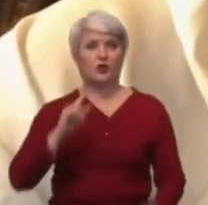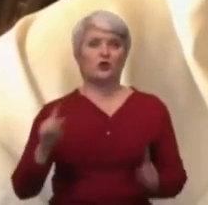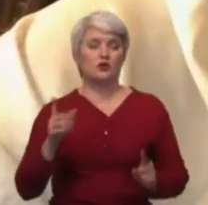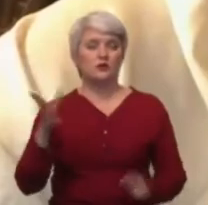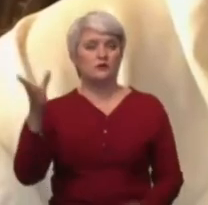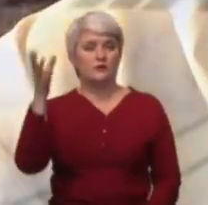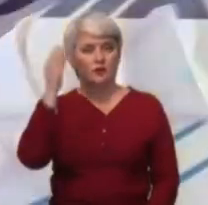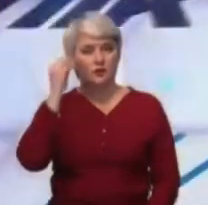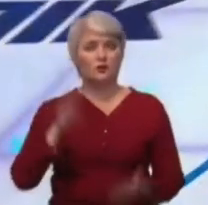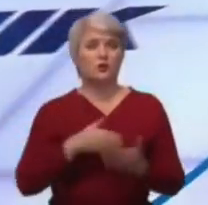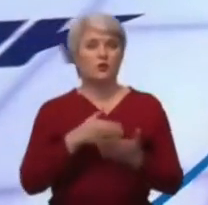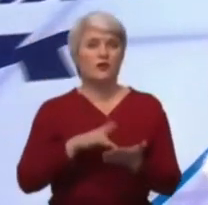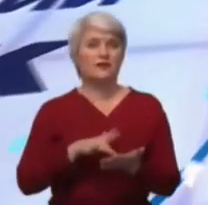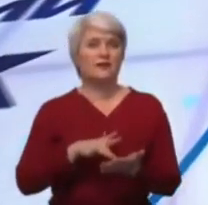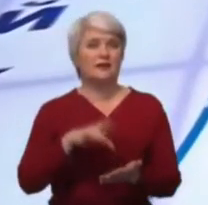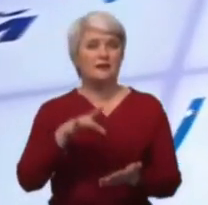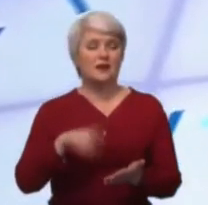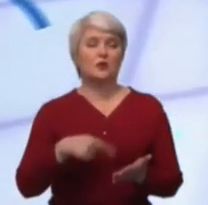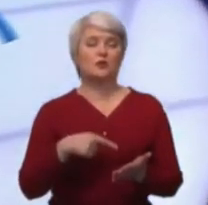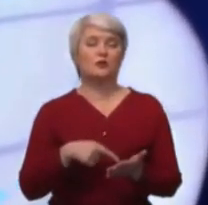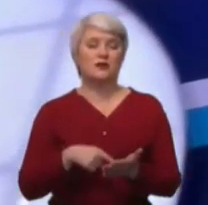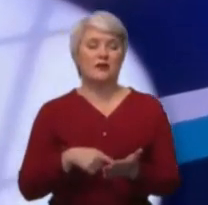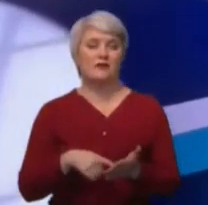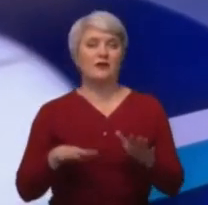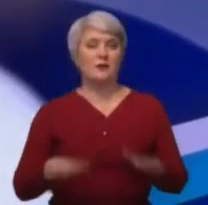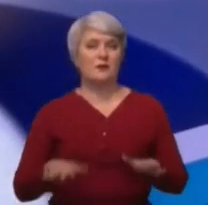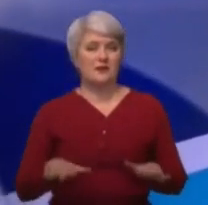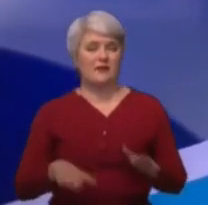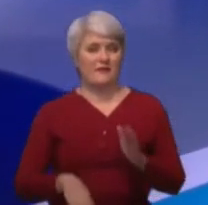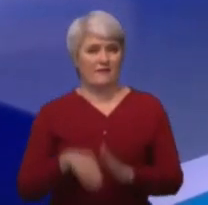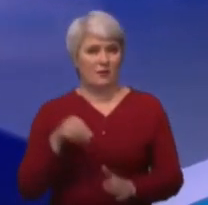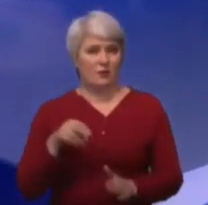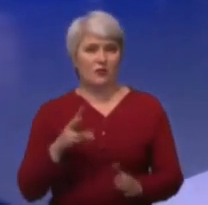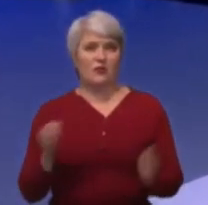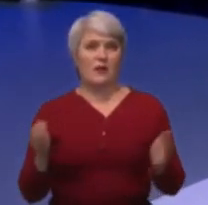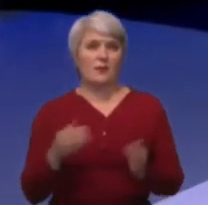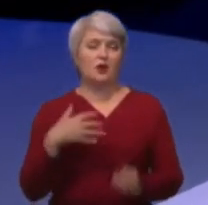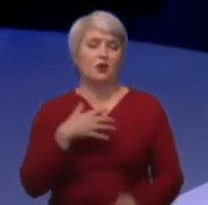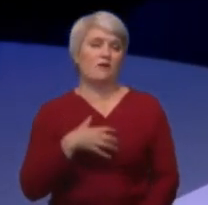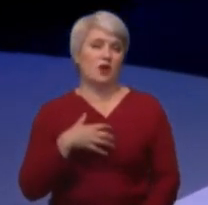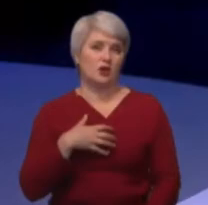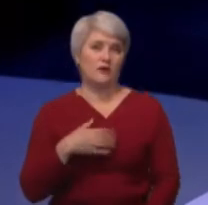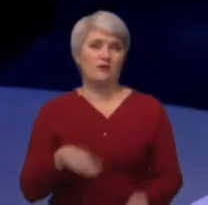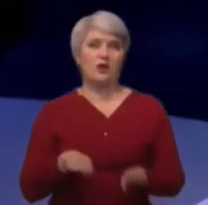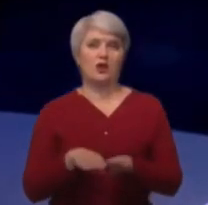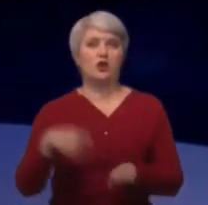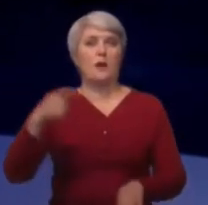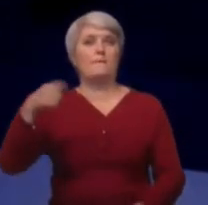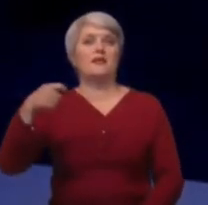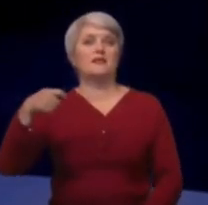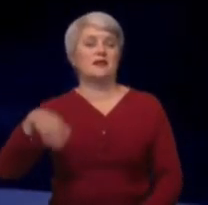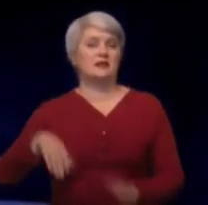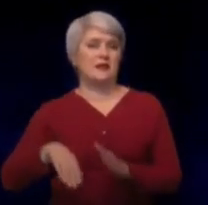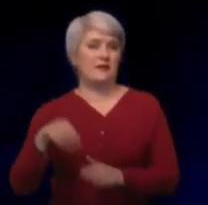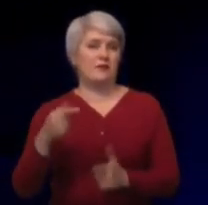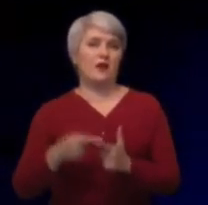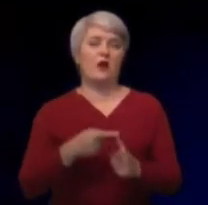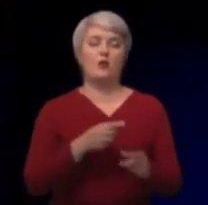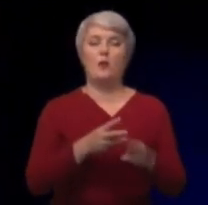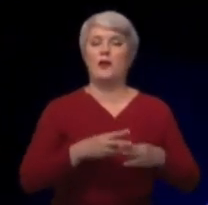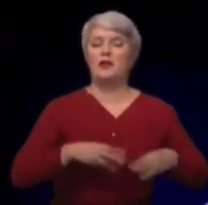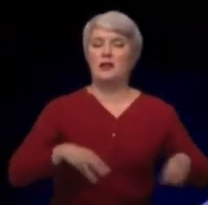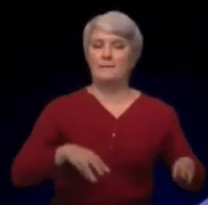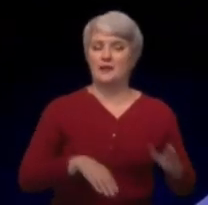враховуючи децентралізацію, місцеві вибори, вони не менш важливі, аніж там президентські вибори, наприклад, або парламентські